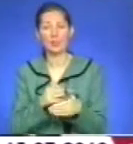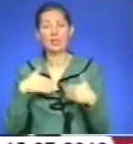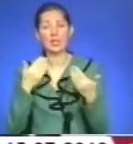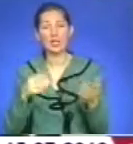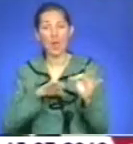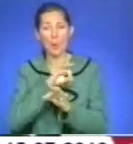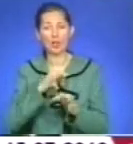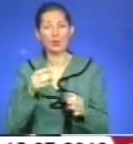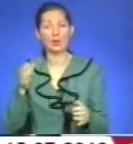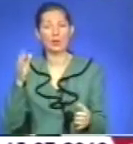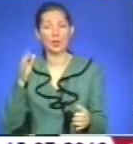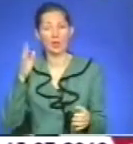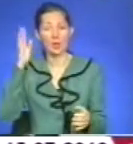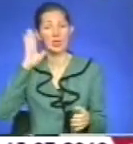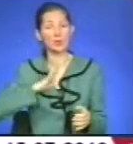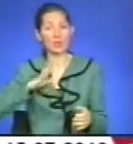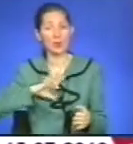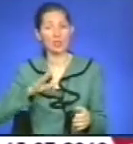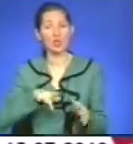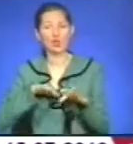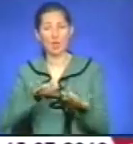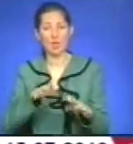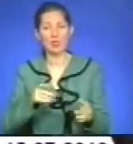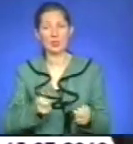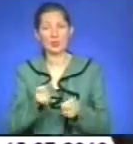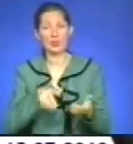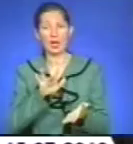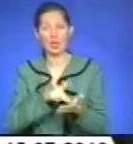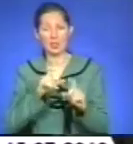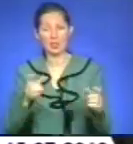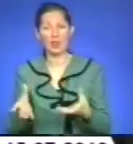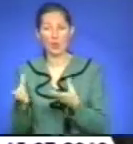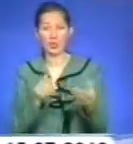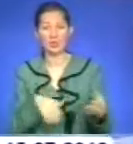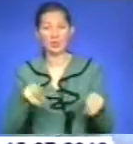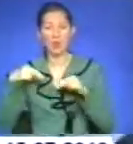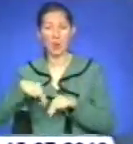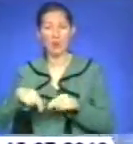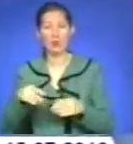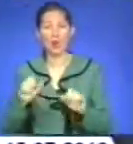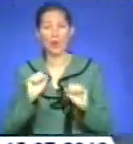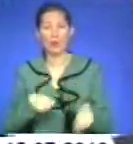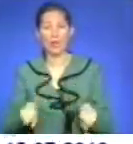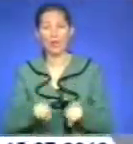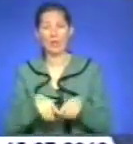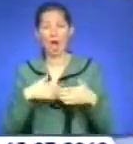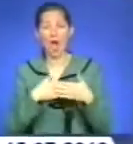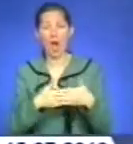проекту сподіваються, що діяльність адміністративних центрів вплине на співпрацю влади та громади.